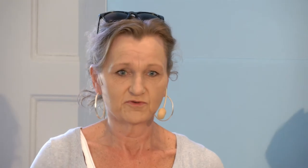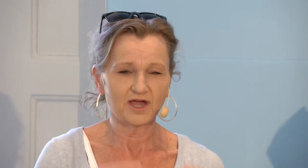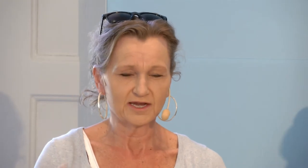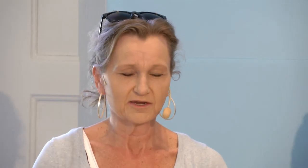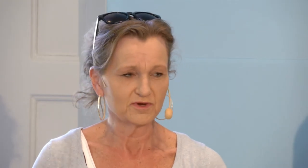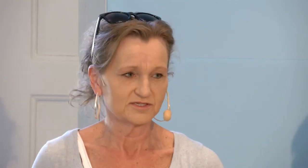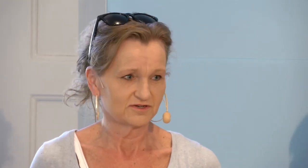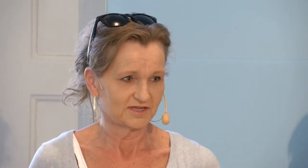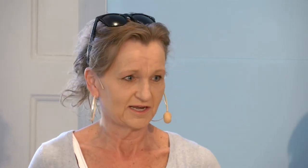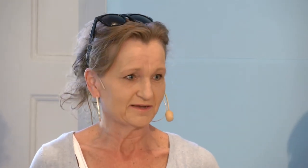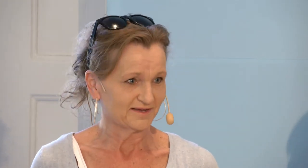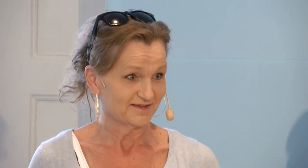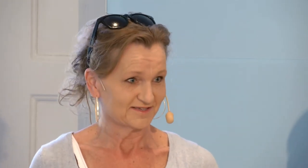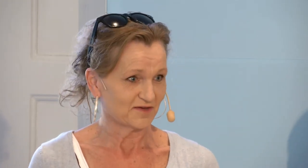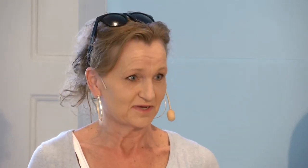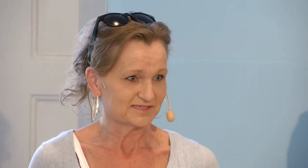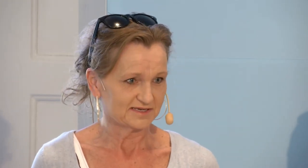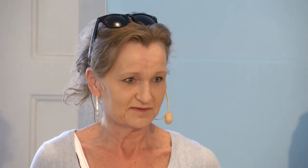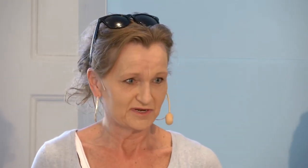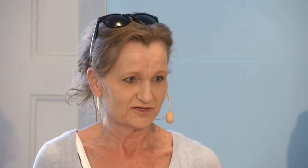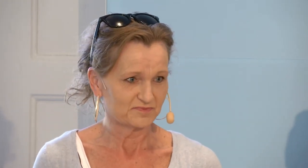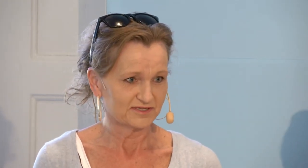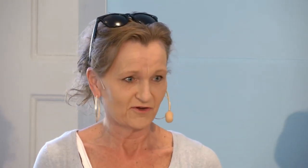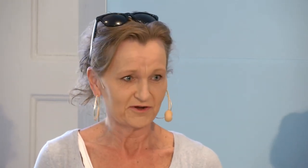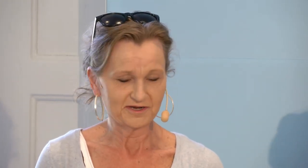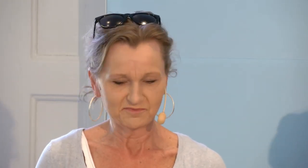så var vi ute på alla krogar i Södertälje tillsammans,